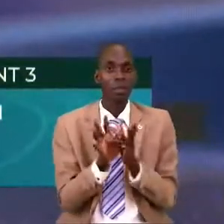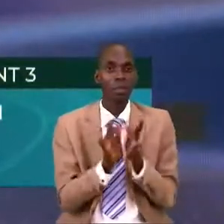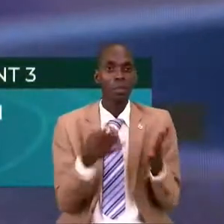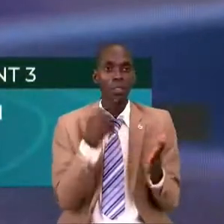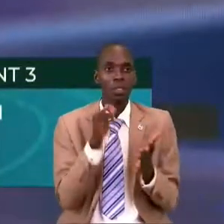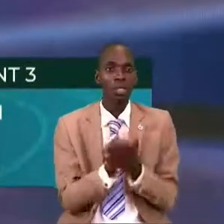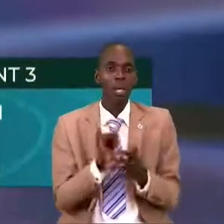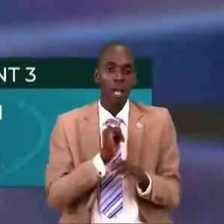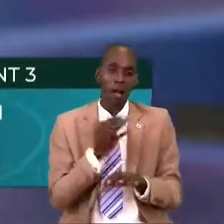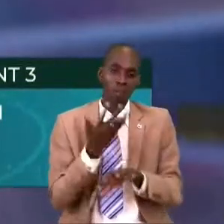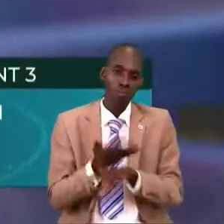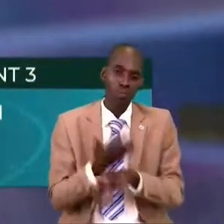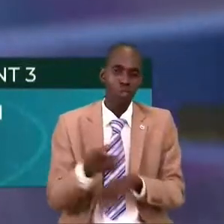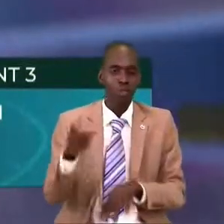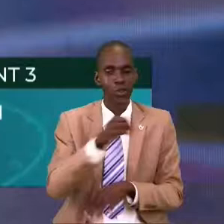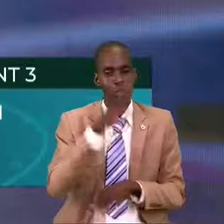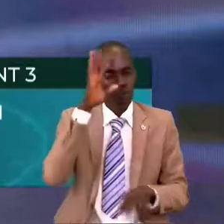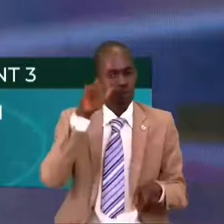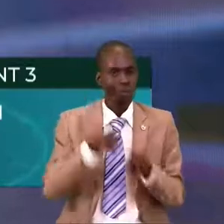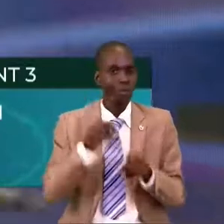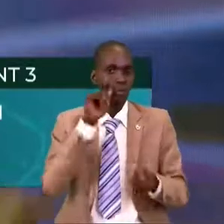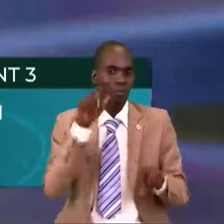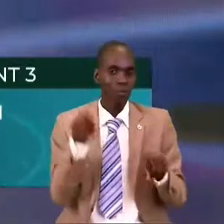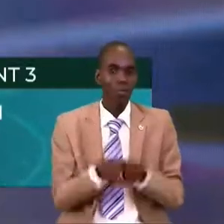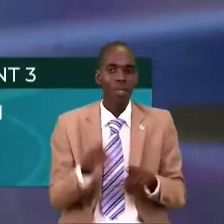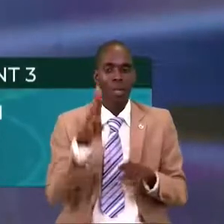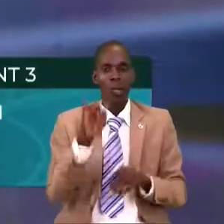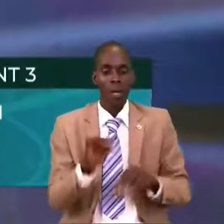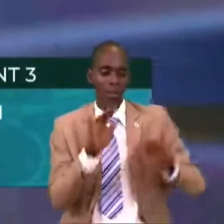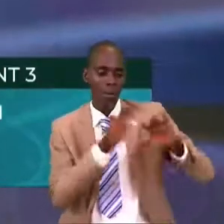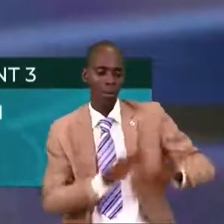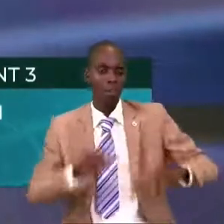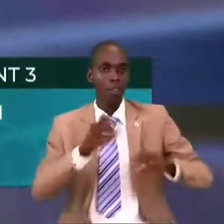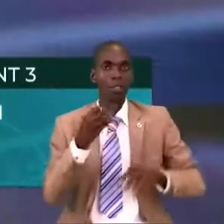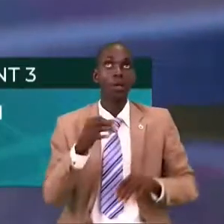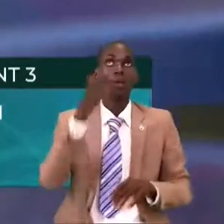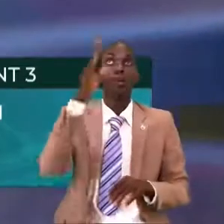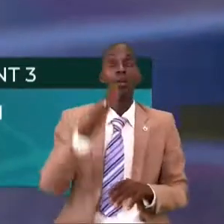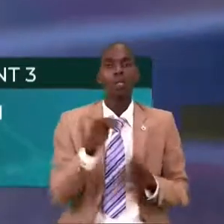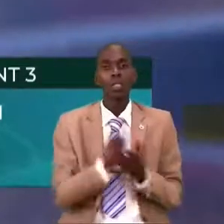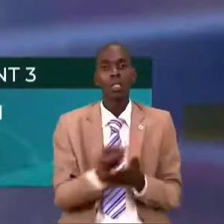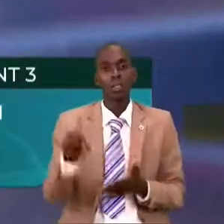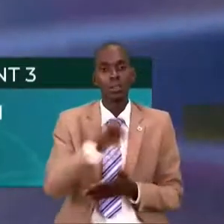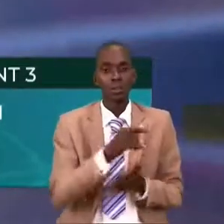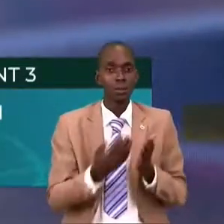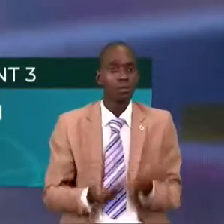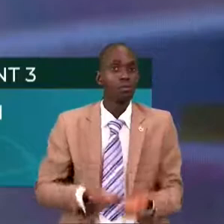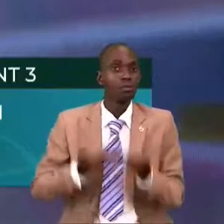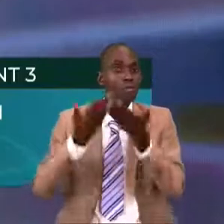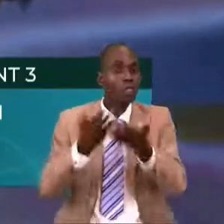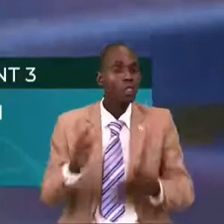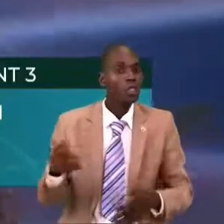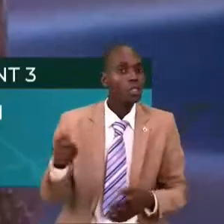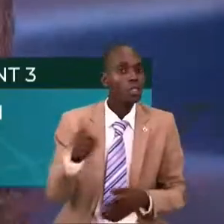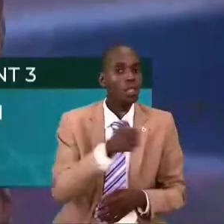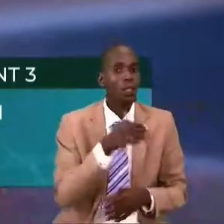à offrir vos corps comme un sacrifice vivant. Le péché tue